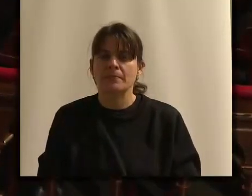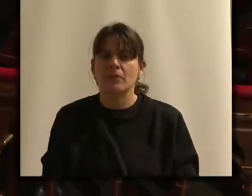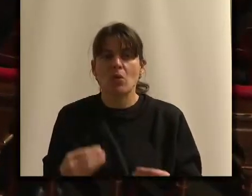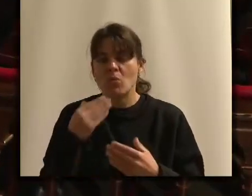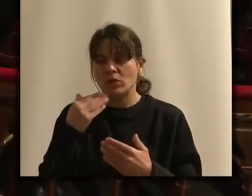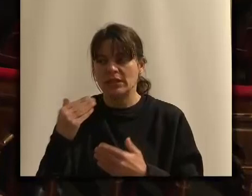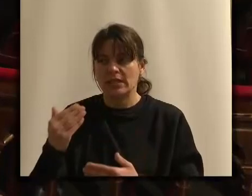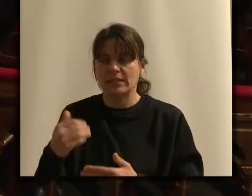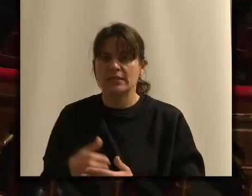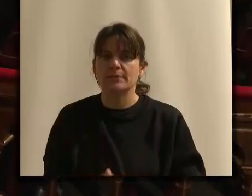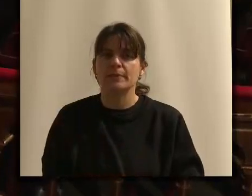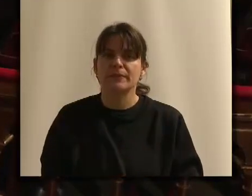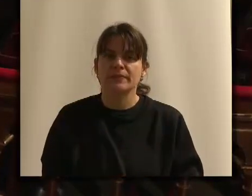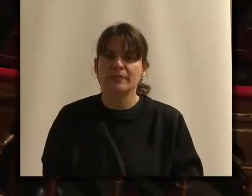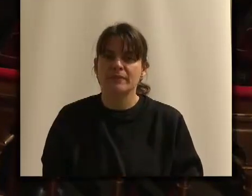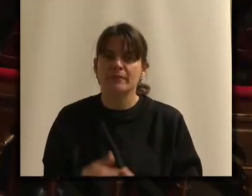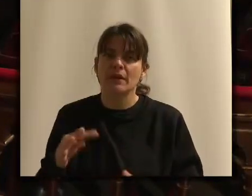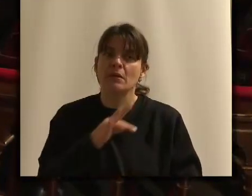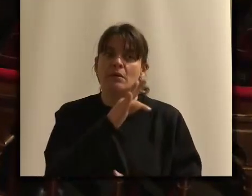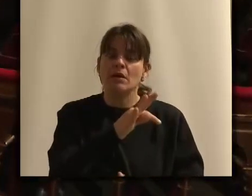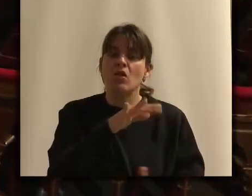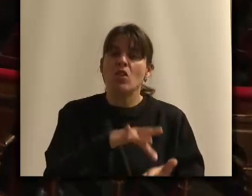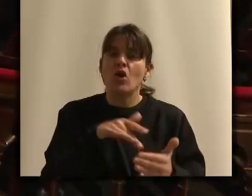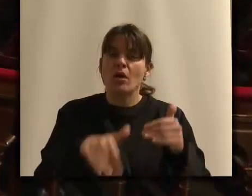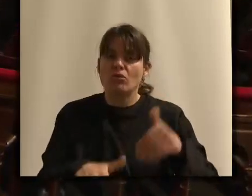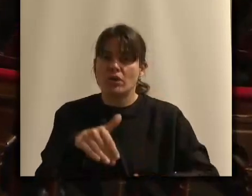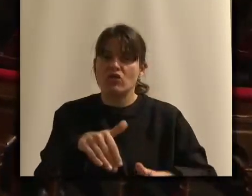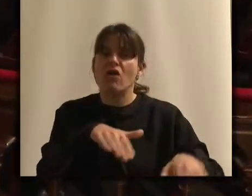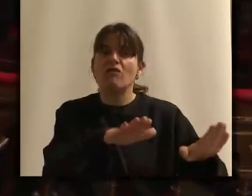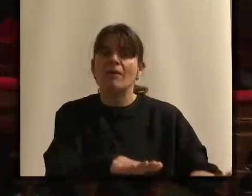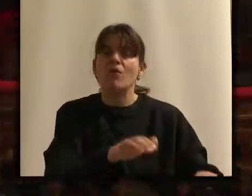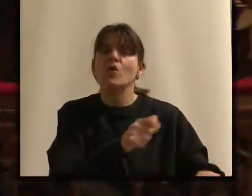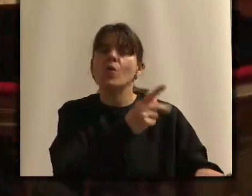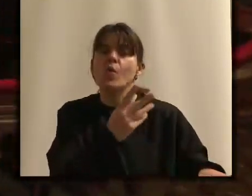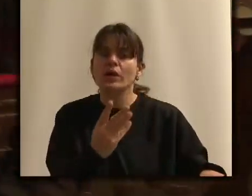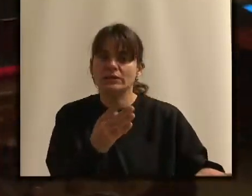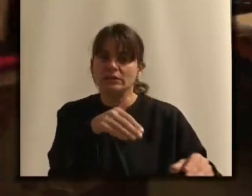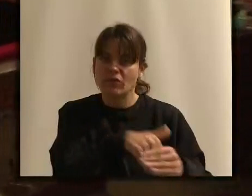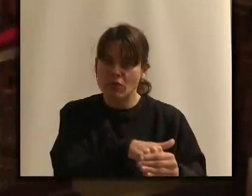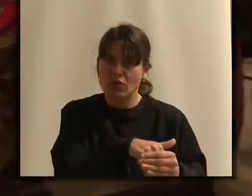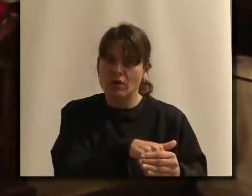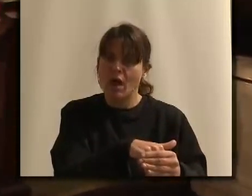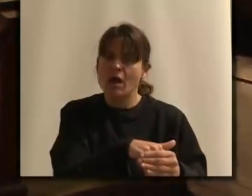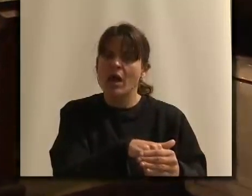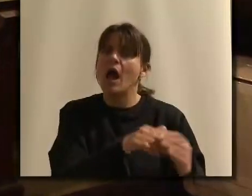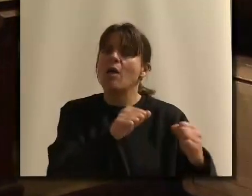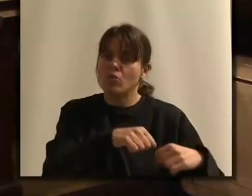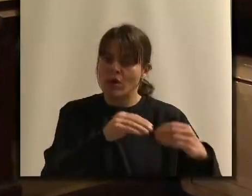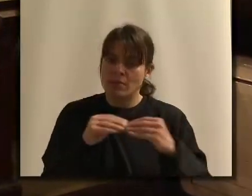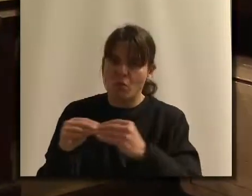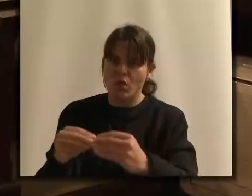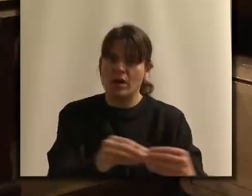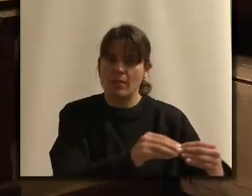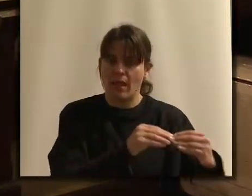Moltes gràcies. Passem a votació. Vots a favor? Es queda aprovat per